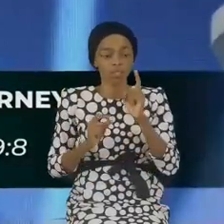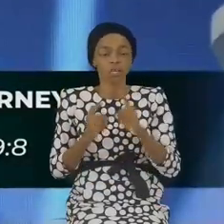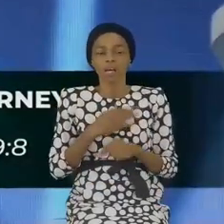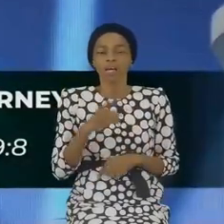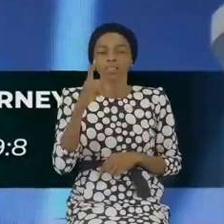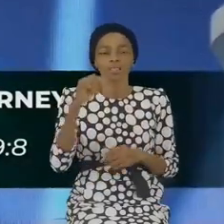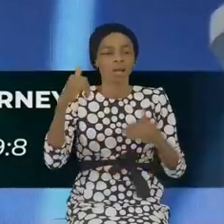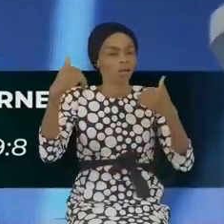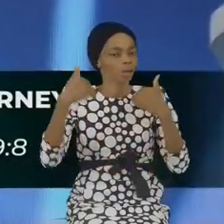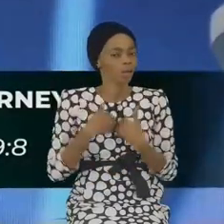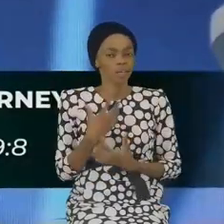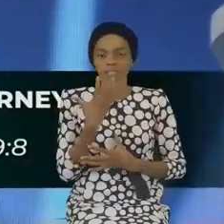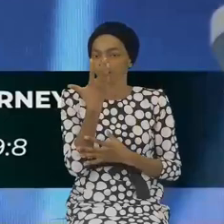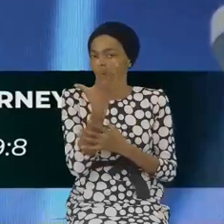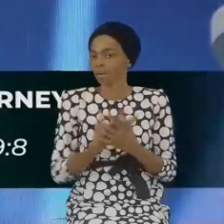de rien.